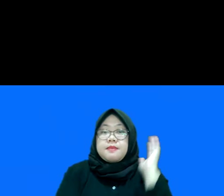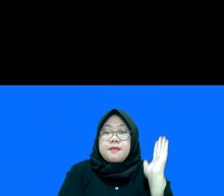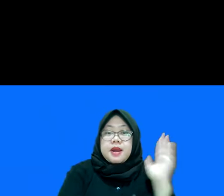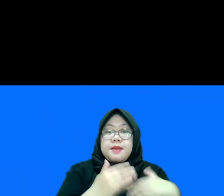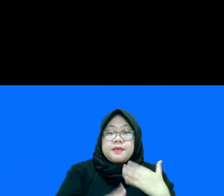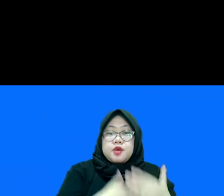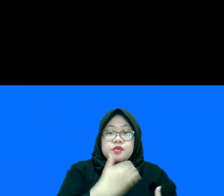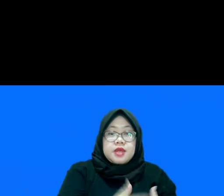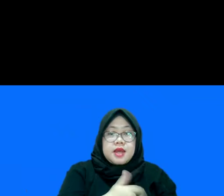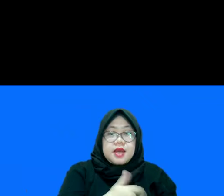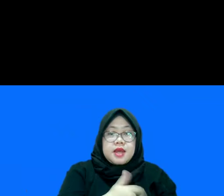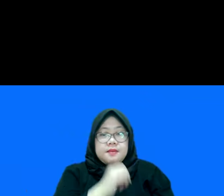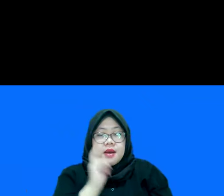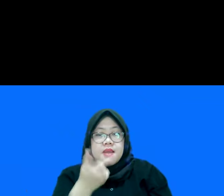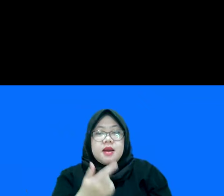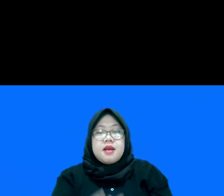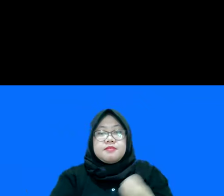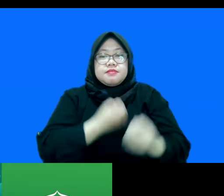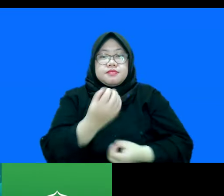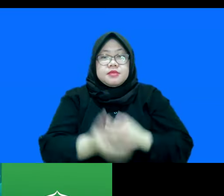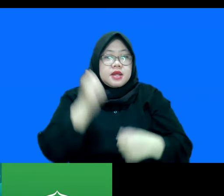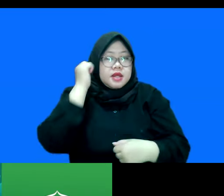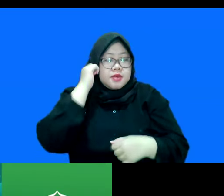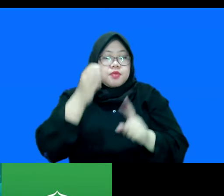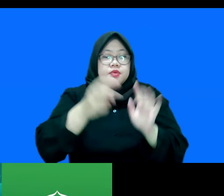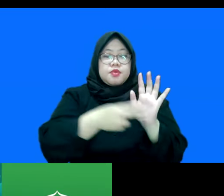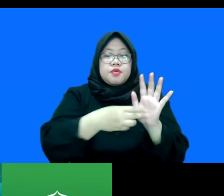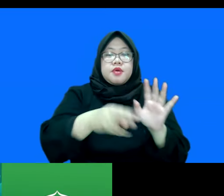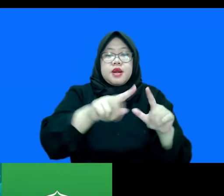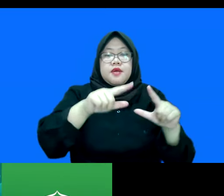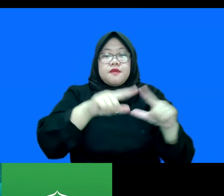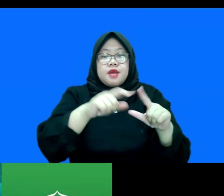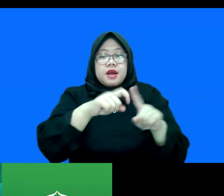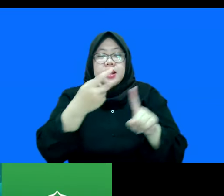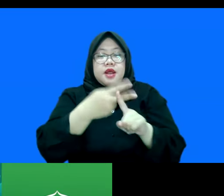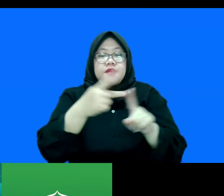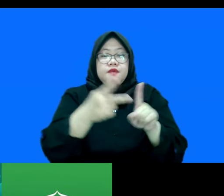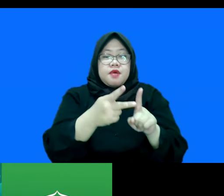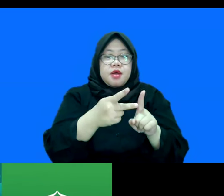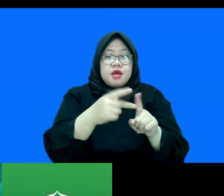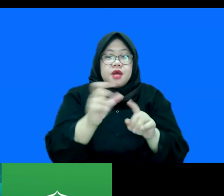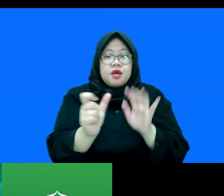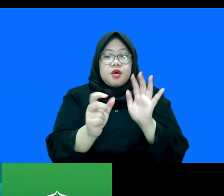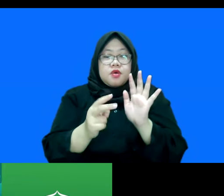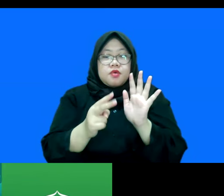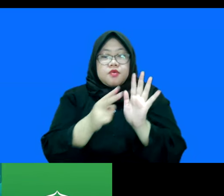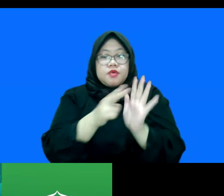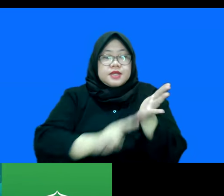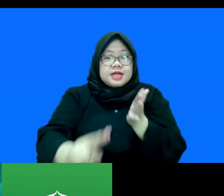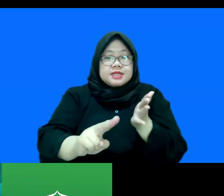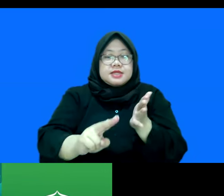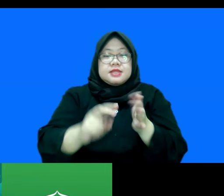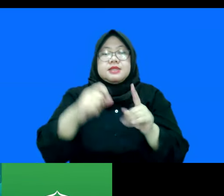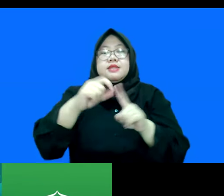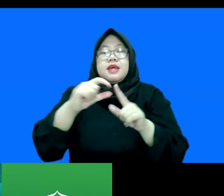ke paparan selanjutnya akan disampaikan oleh Bu Neva Claudia dari FH Universitas Katolik Parahyangan yang akan